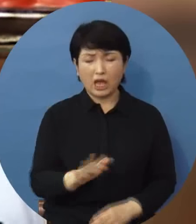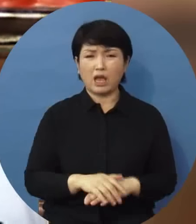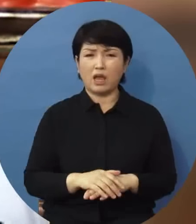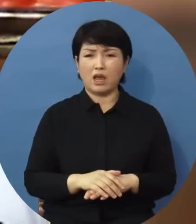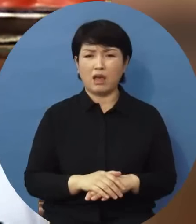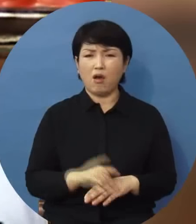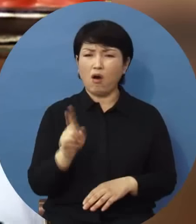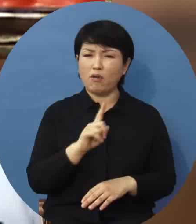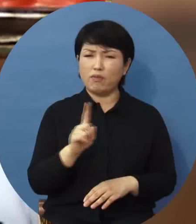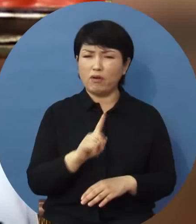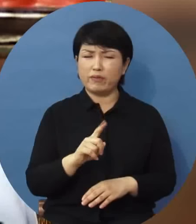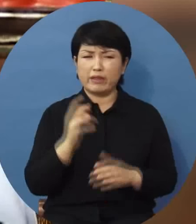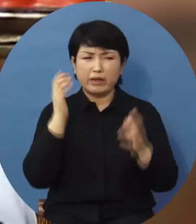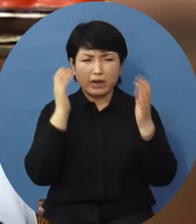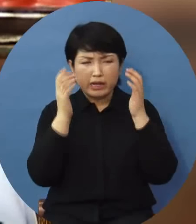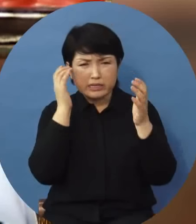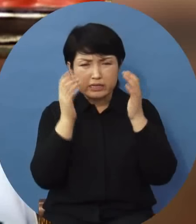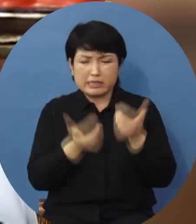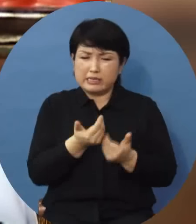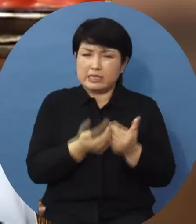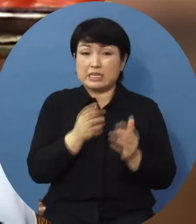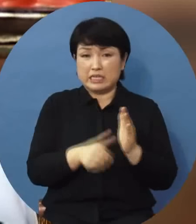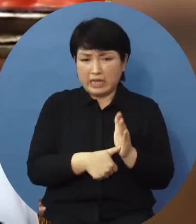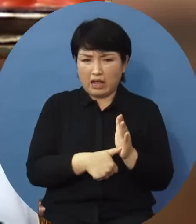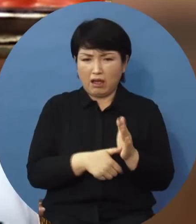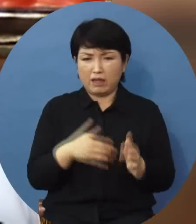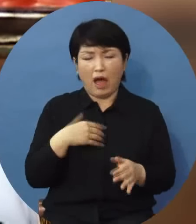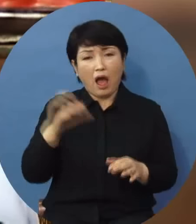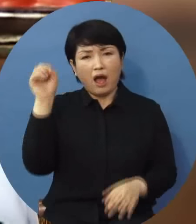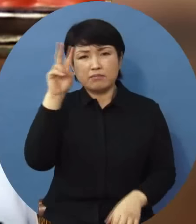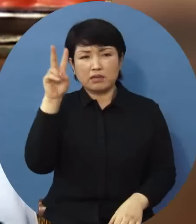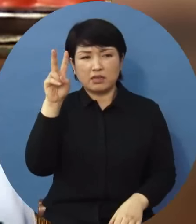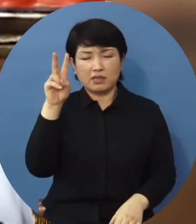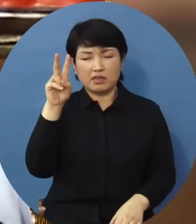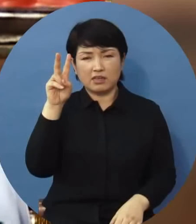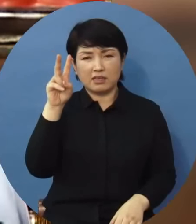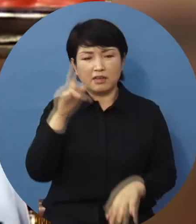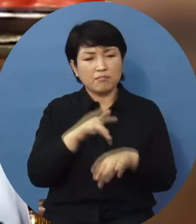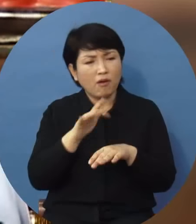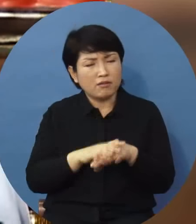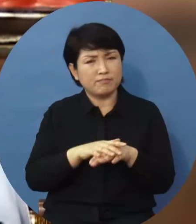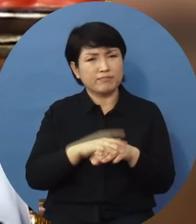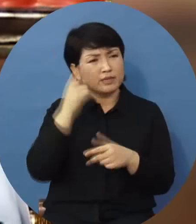그럼에도 불구하고 경계에 부딪히게 되면 어떠냐? 순간적으로, 무의식적으로